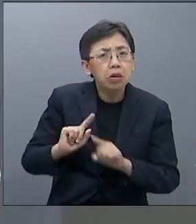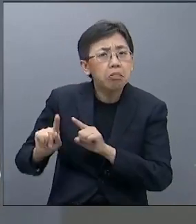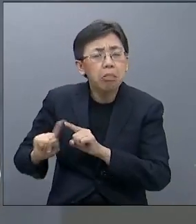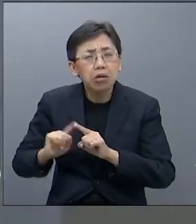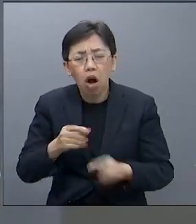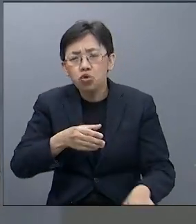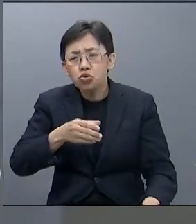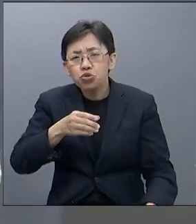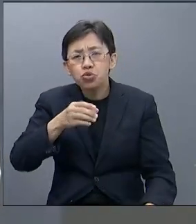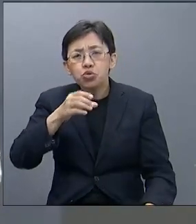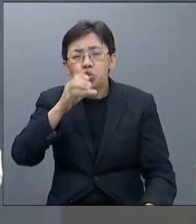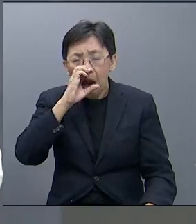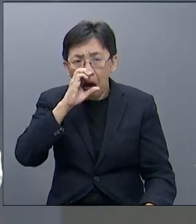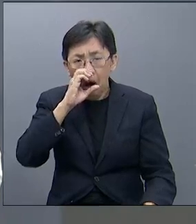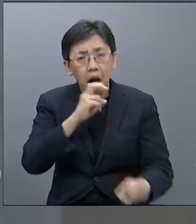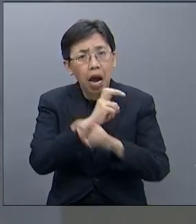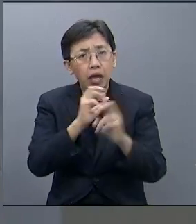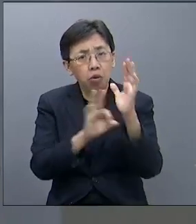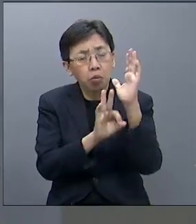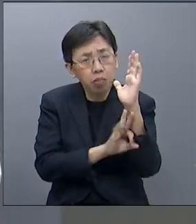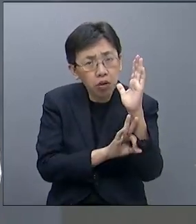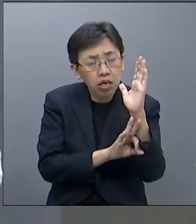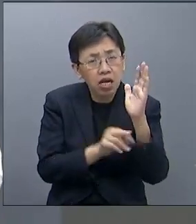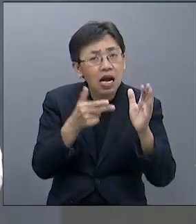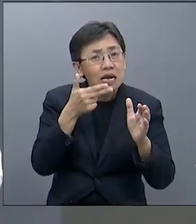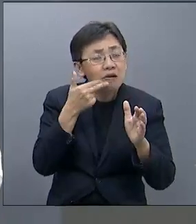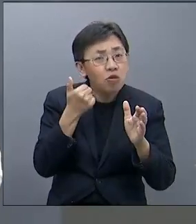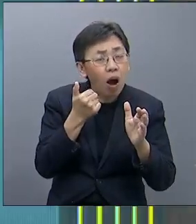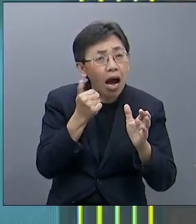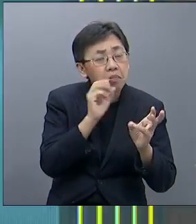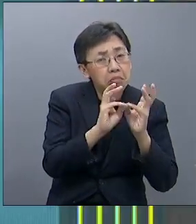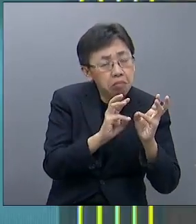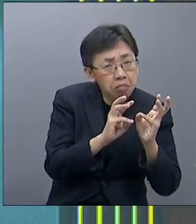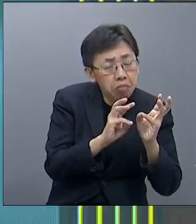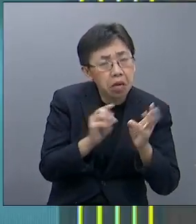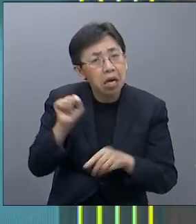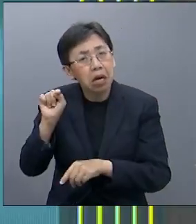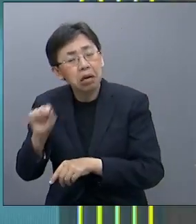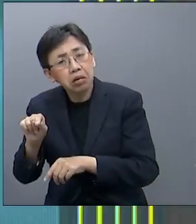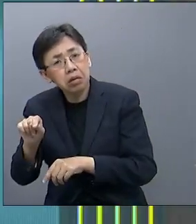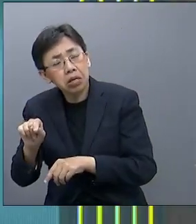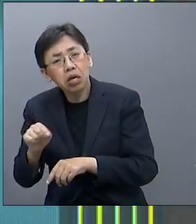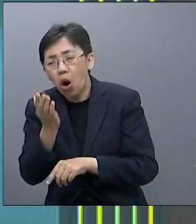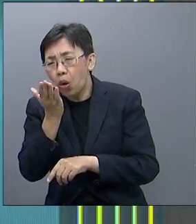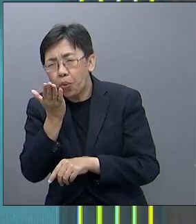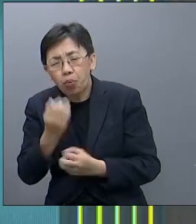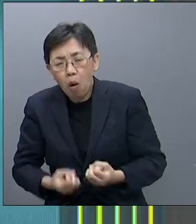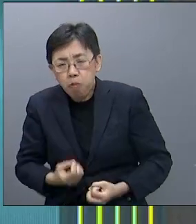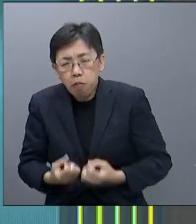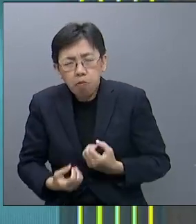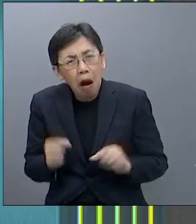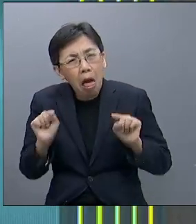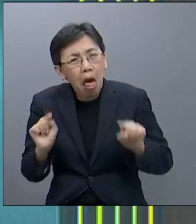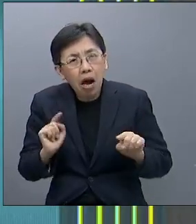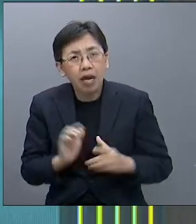อะไรทำให้เป็นกระดูกพรุนคือน้ำตาลหรือว่าตัวก๊าซที่อัดเข้าไปค่ะ ส่วนมากเป็นปัจจัยรวมๆกันนะครับผมว่าน่าจะเป็นเรื่องตัว